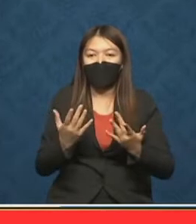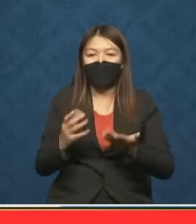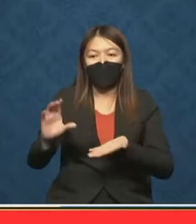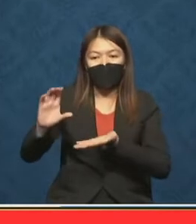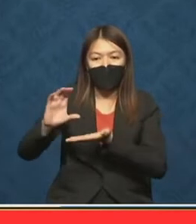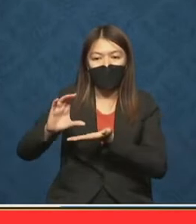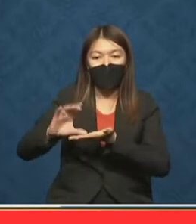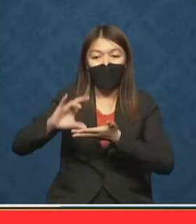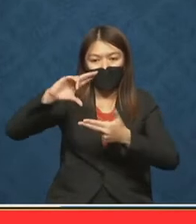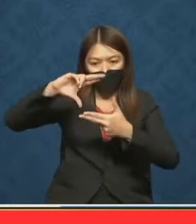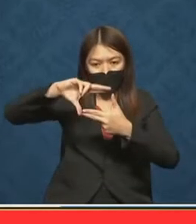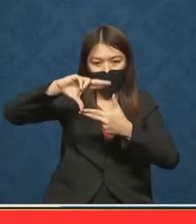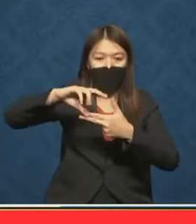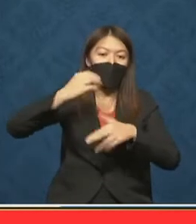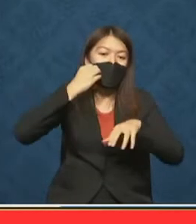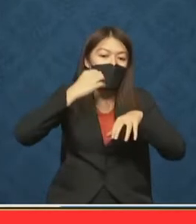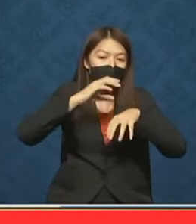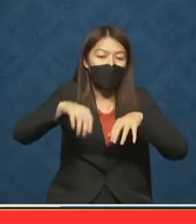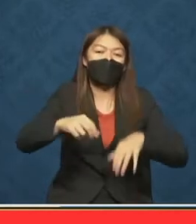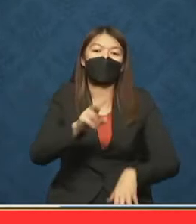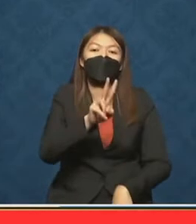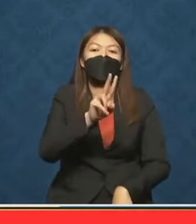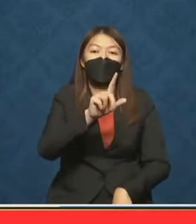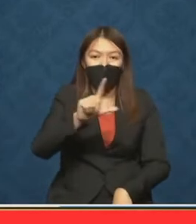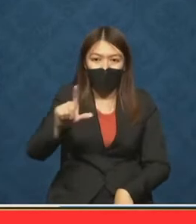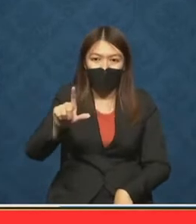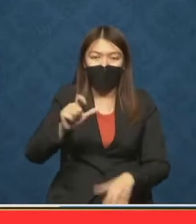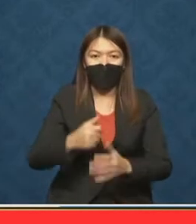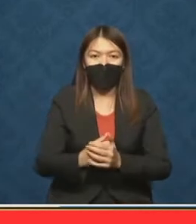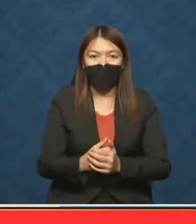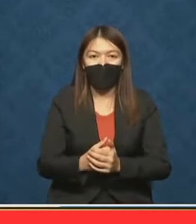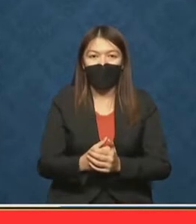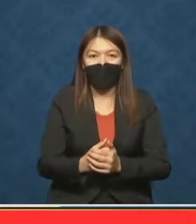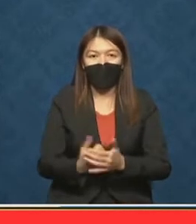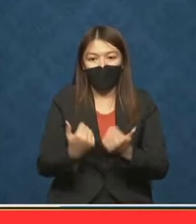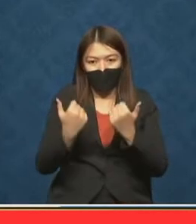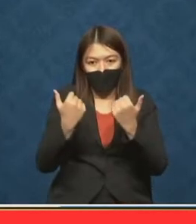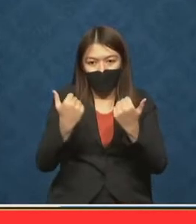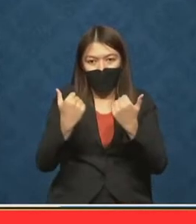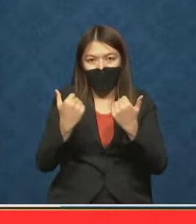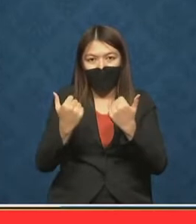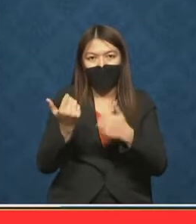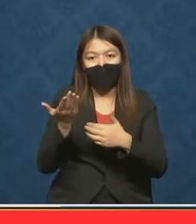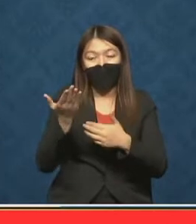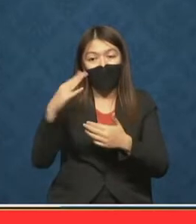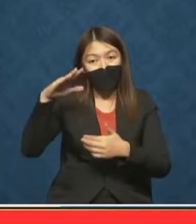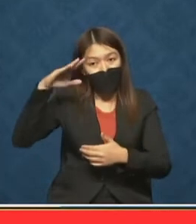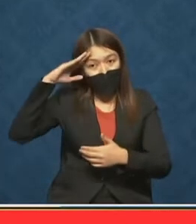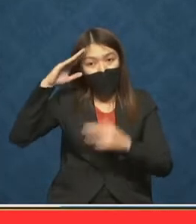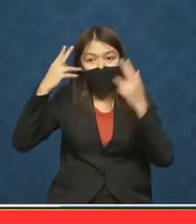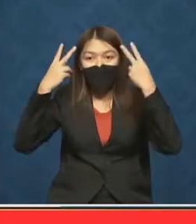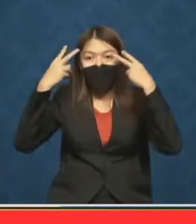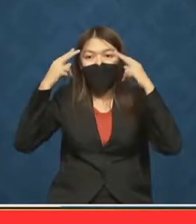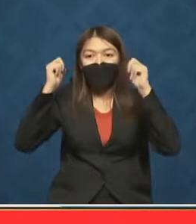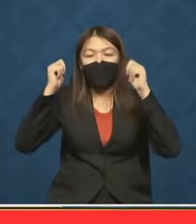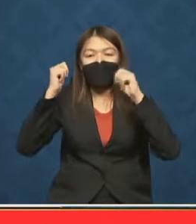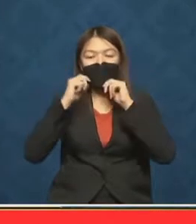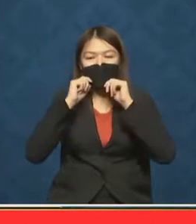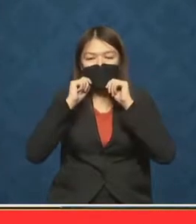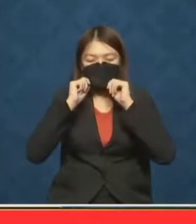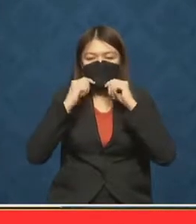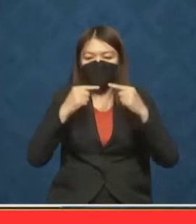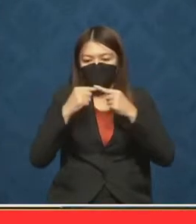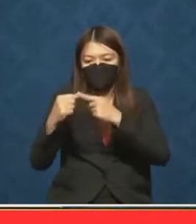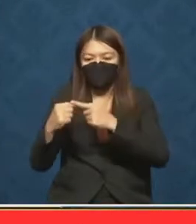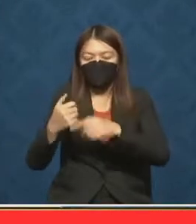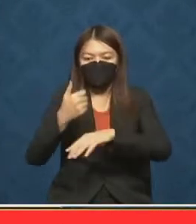ทุนภรังปราชารัด หมู่บ้านละ 2 ล้านบาทในที่สุด่ะ พนเอกประยุทย์ได้กลับมาสืบทอดอำนาจ